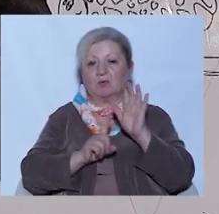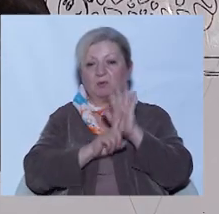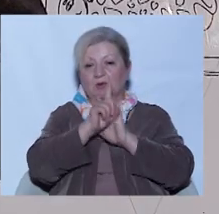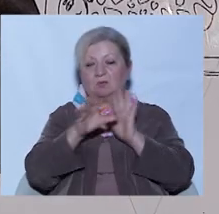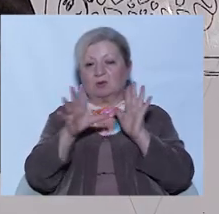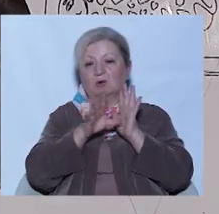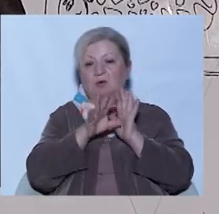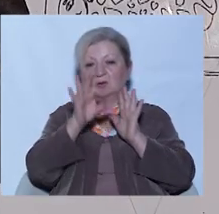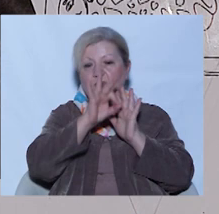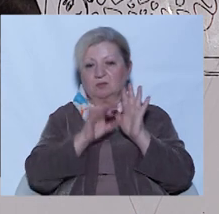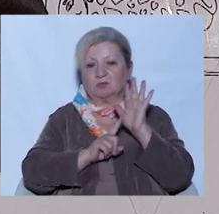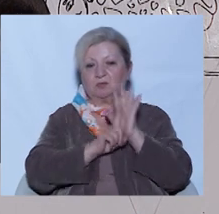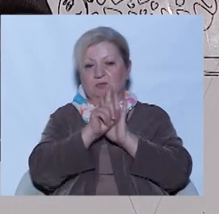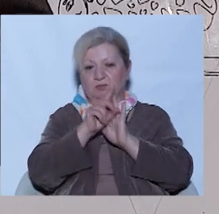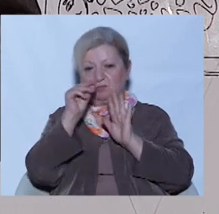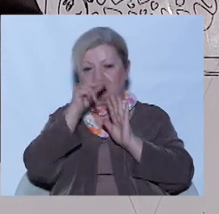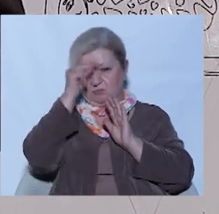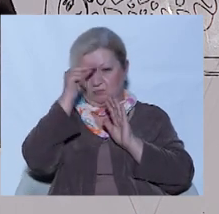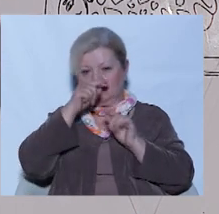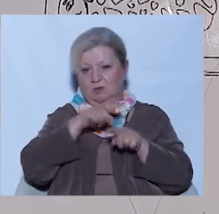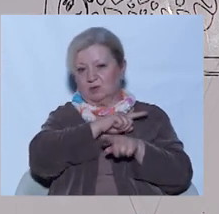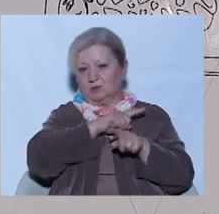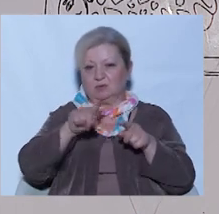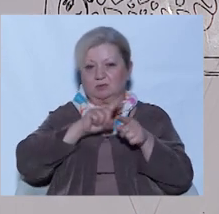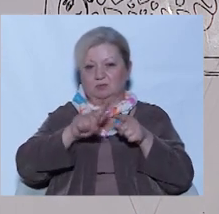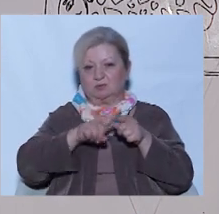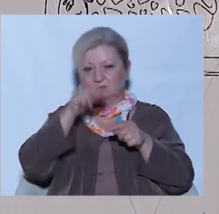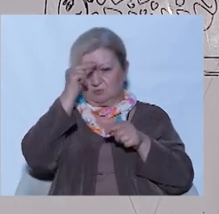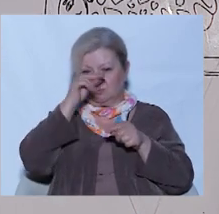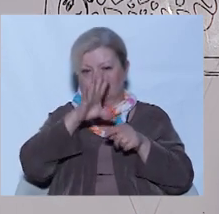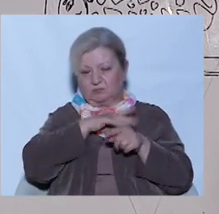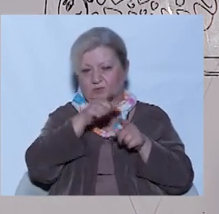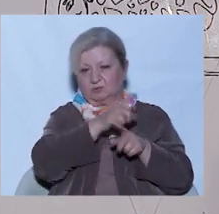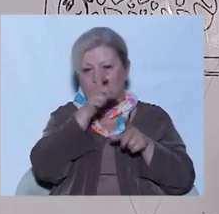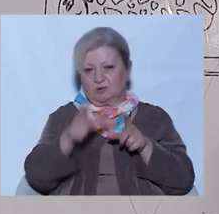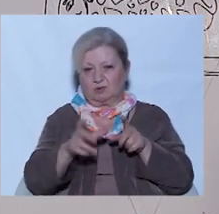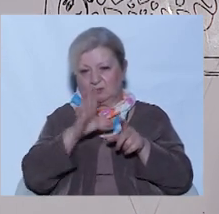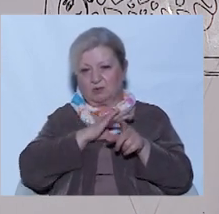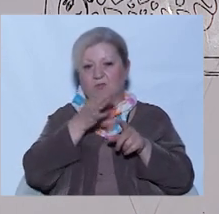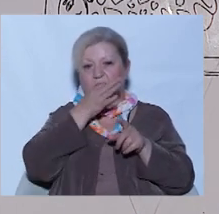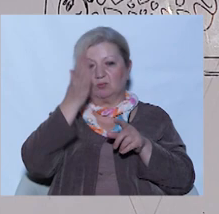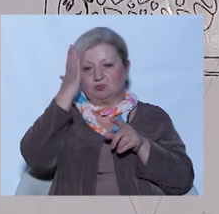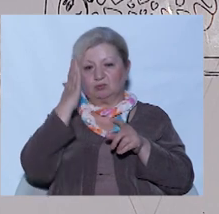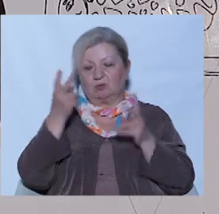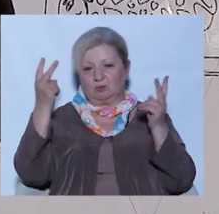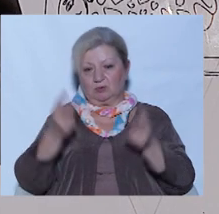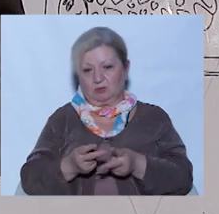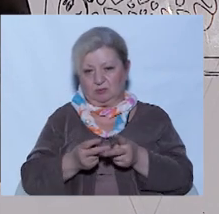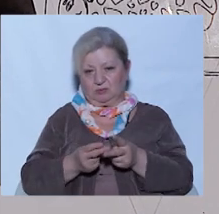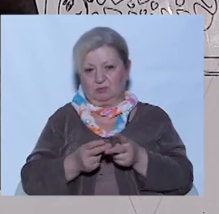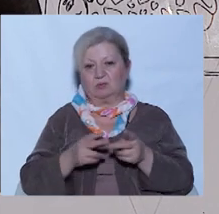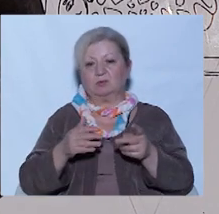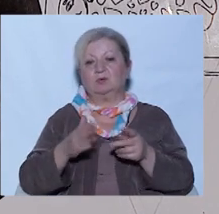რატომ გავიარეთ ეს ძალიან დიდი ტემპით ეს ნაწილი, რომელიც შემდგომ გამოგვადგება.